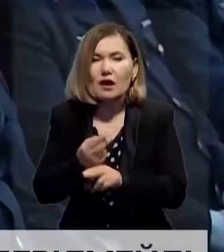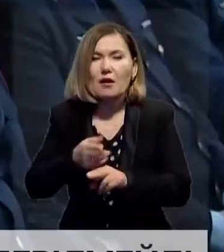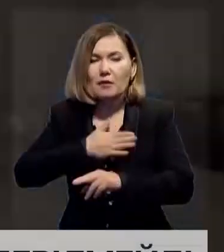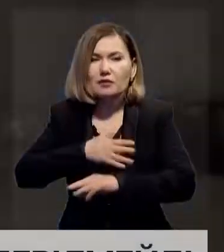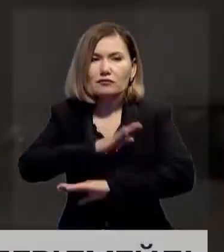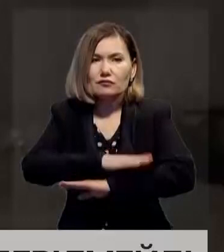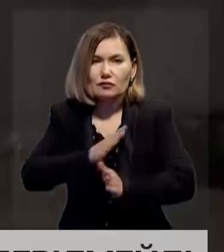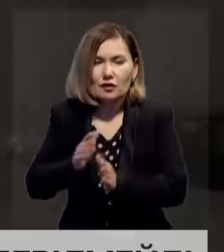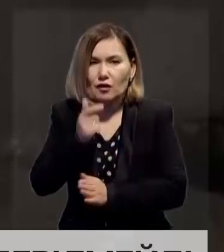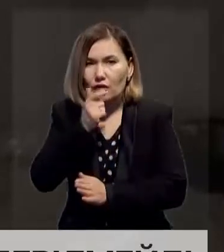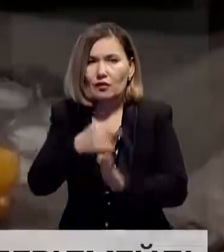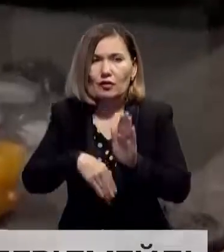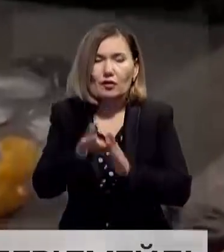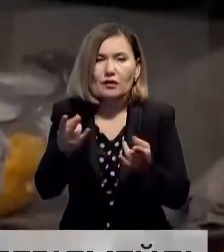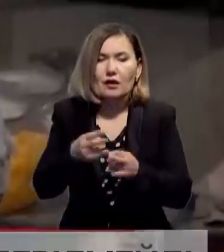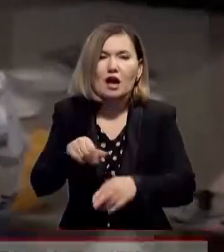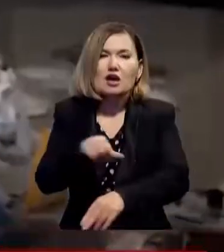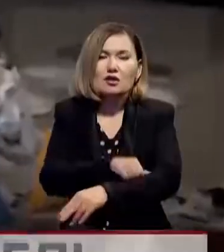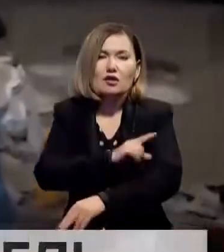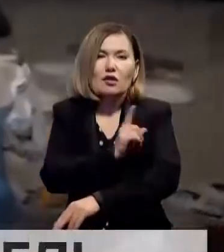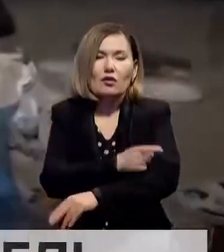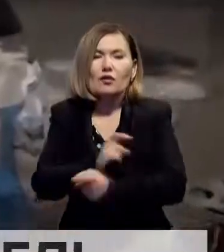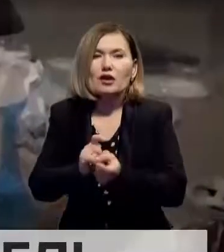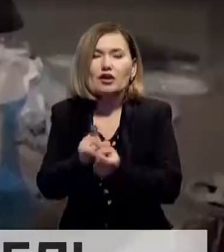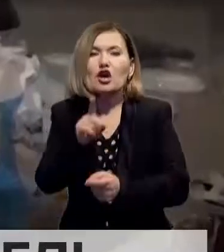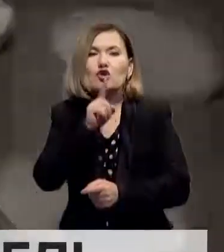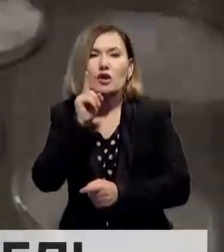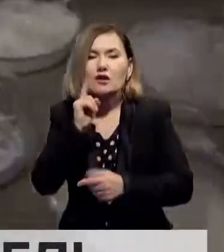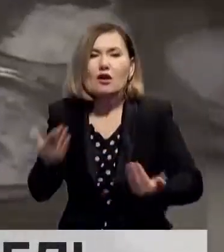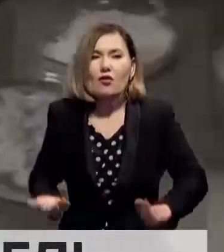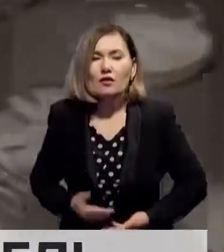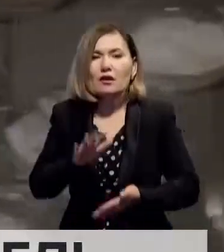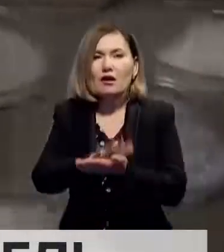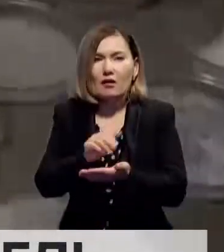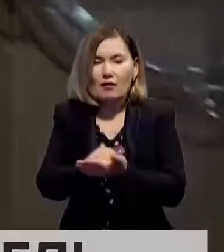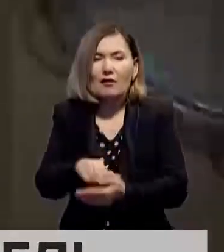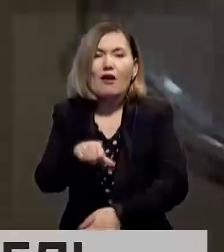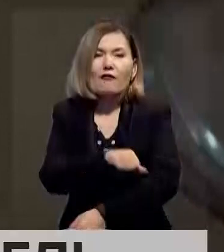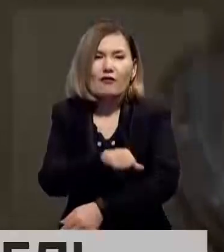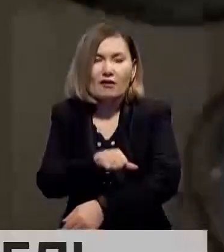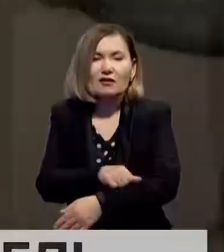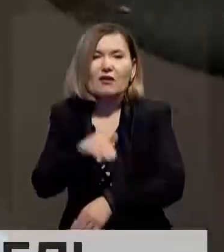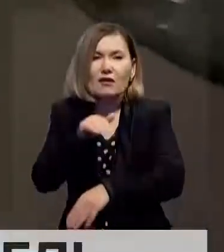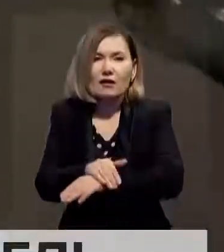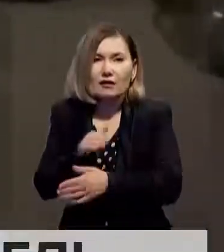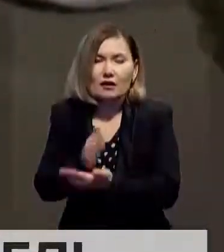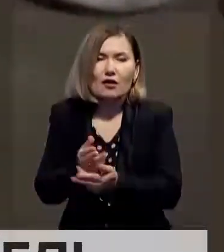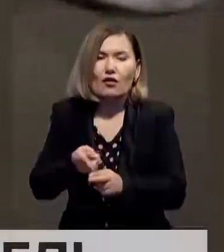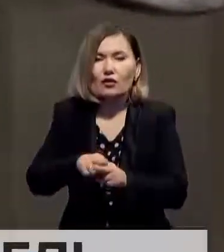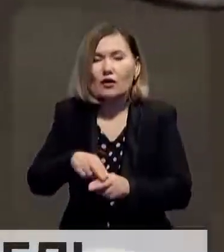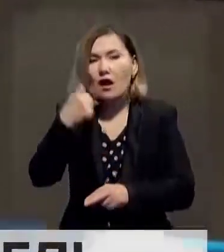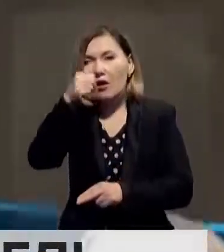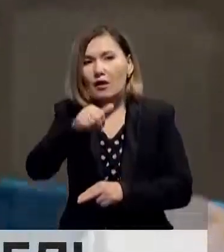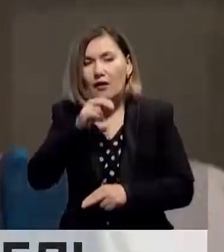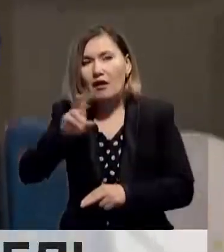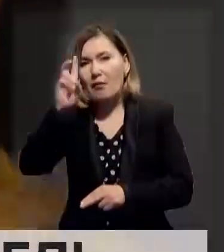доғару керек. Есірткімен күрес күшейеді. Жастарды бұзатын бір фактор болса, осы нашақорлық. Тіпті бұл